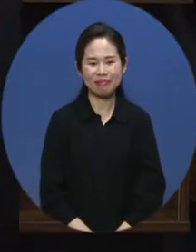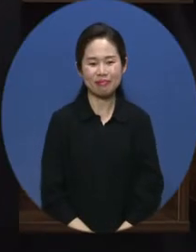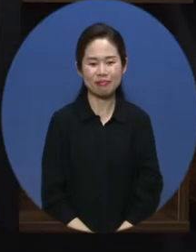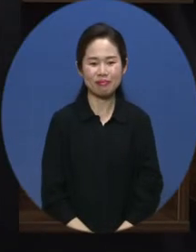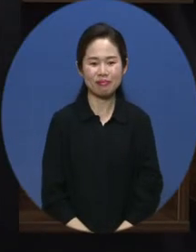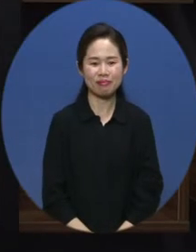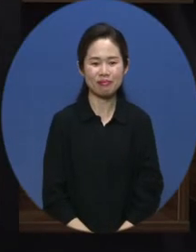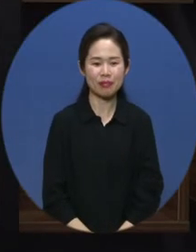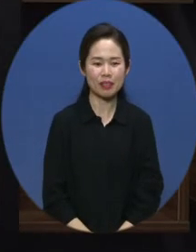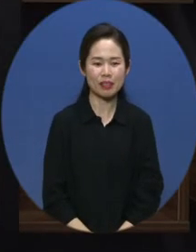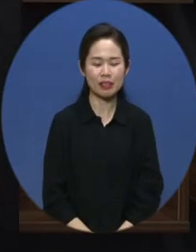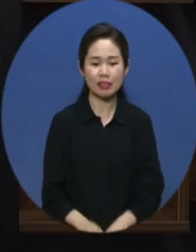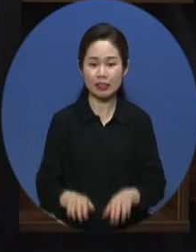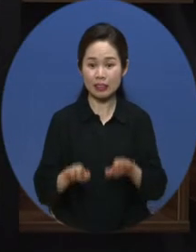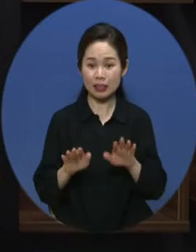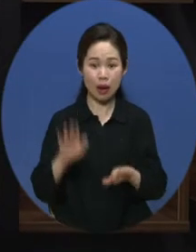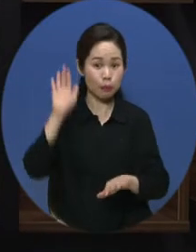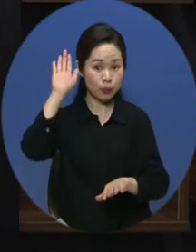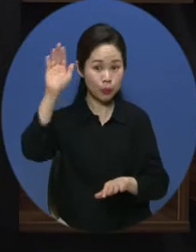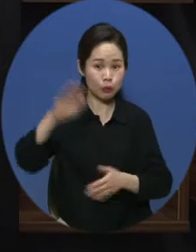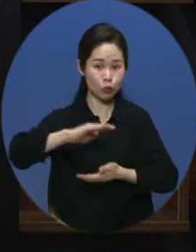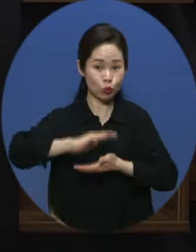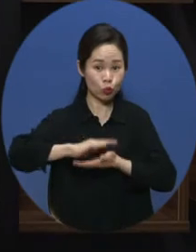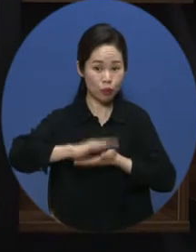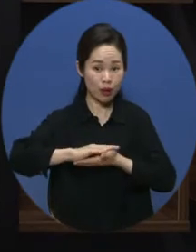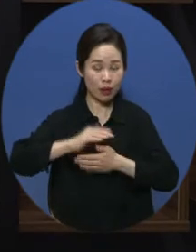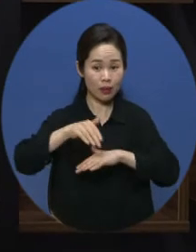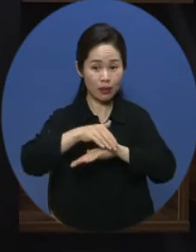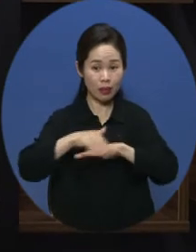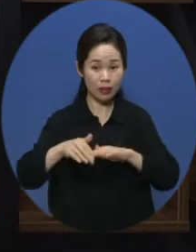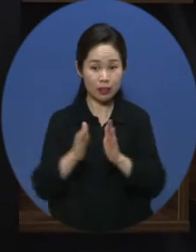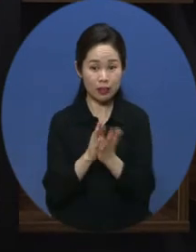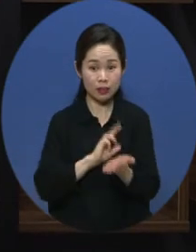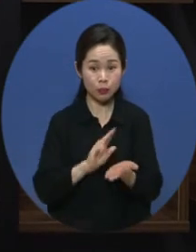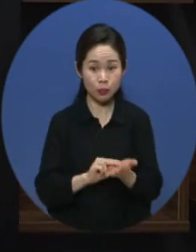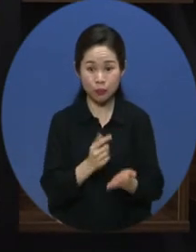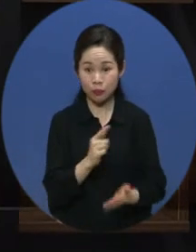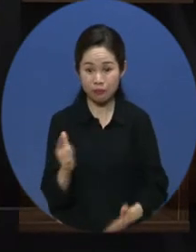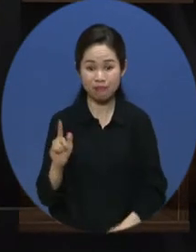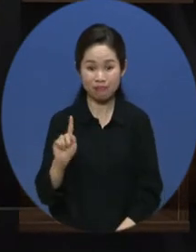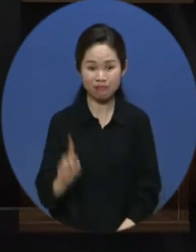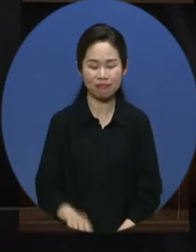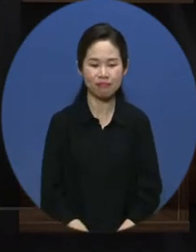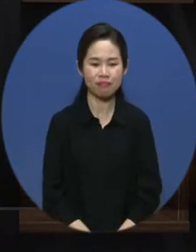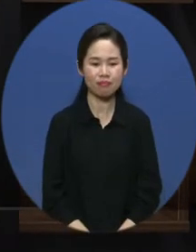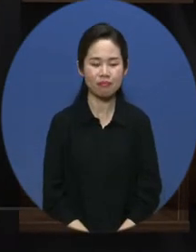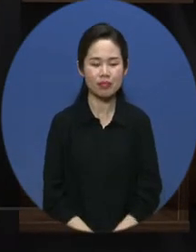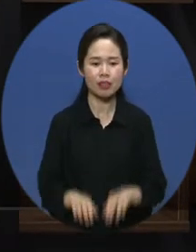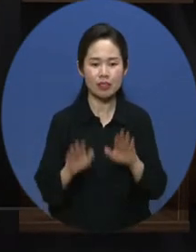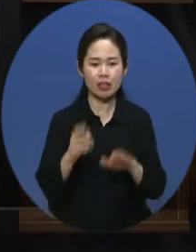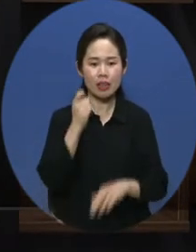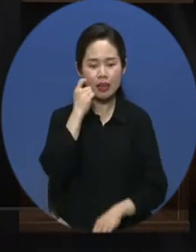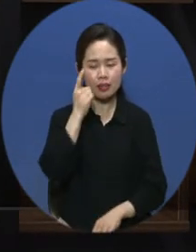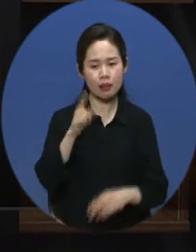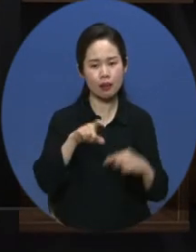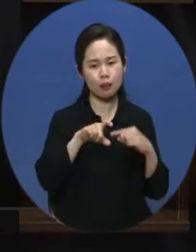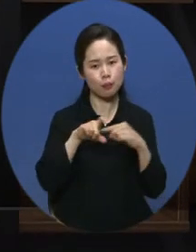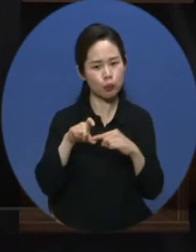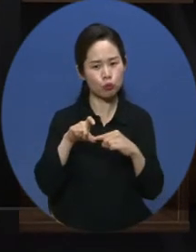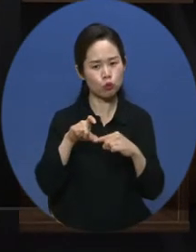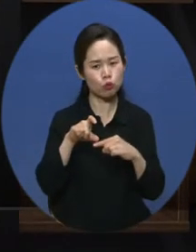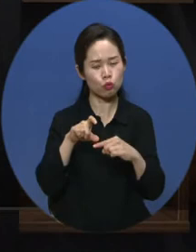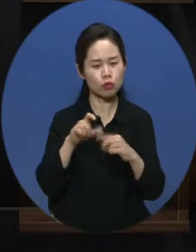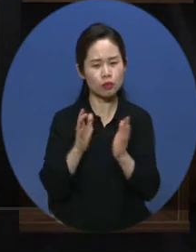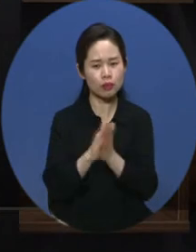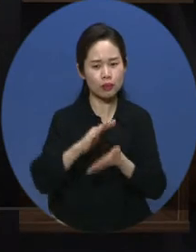현재 출판 예정되어 있는 책들은 혹시 어떤 게 있을까요? 저희가 한 달에 지금 현재 평균 한 두세 권